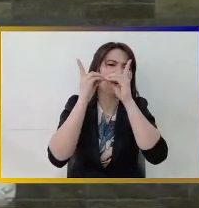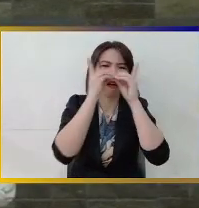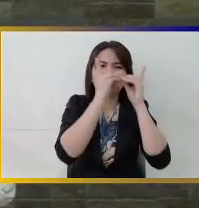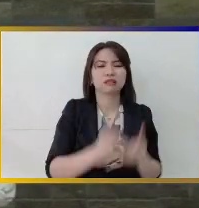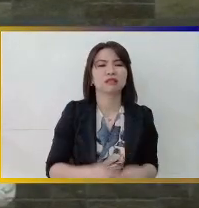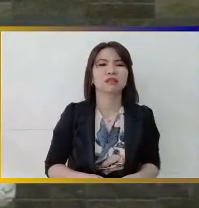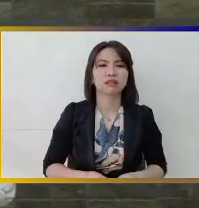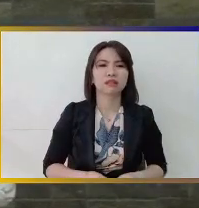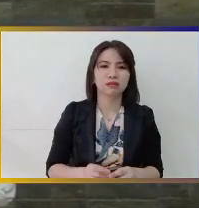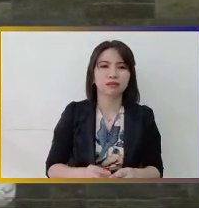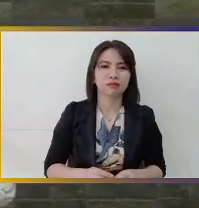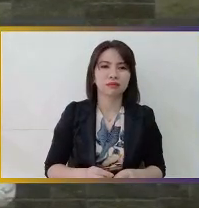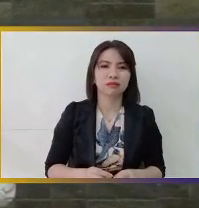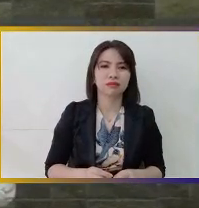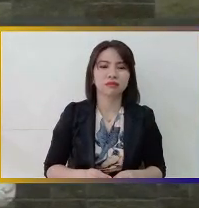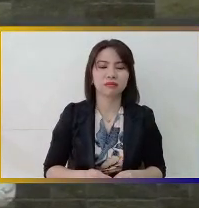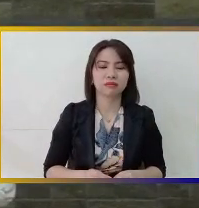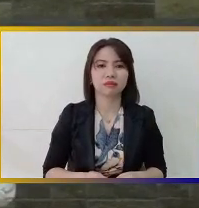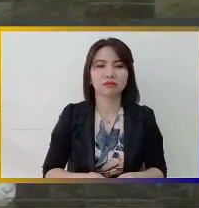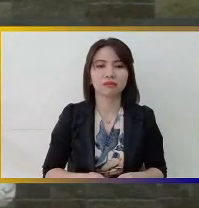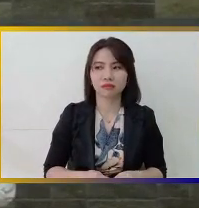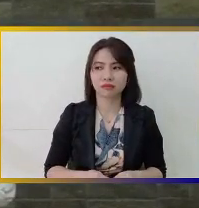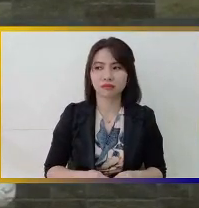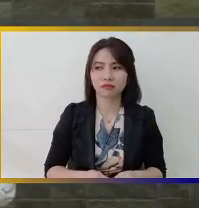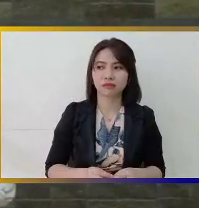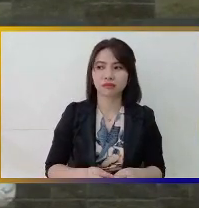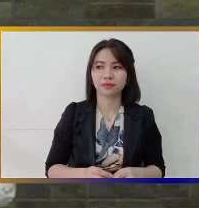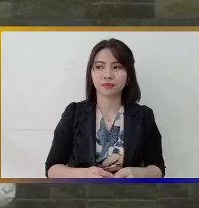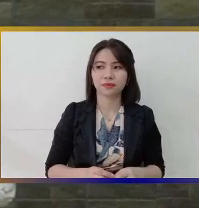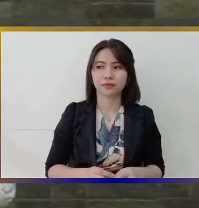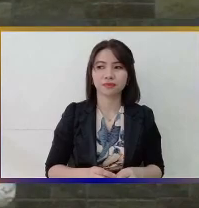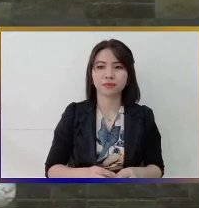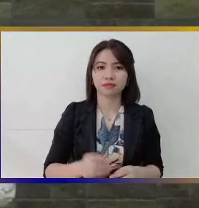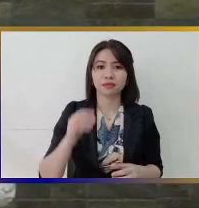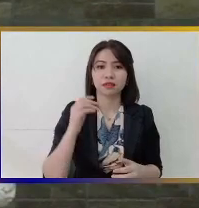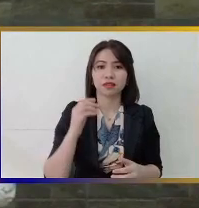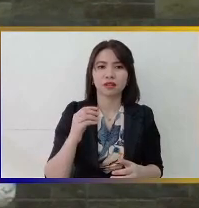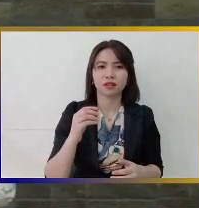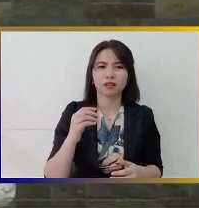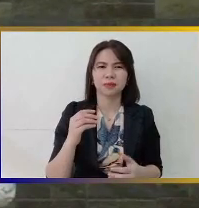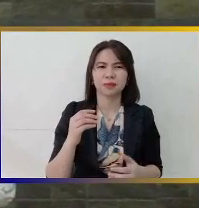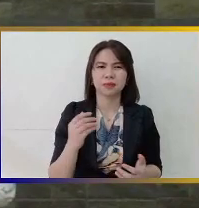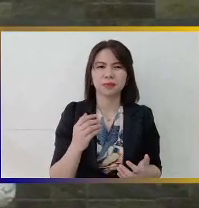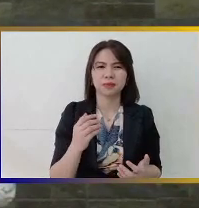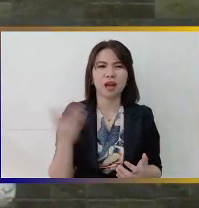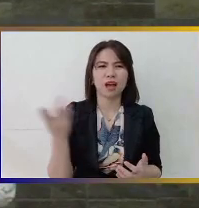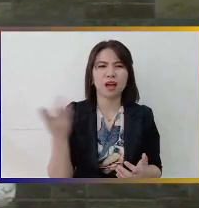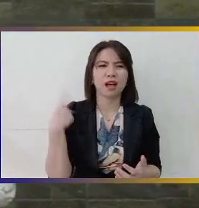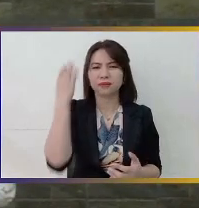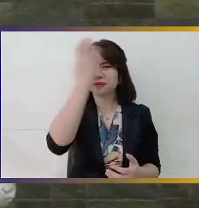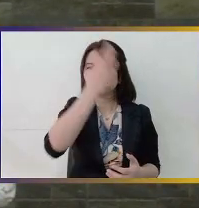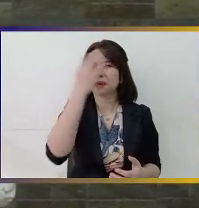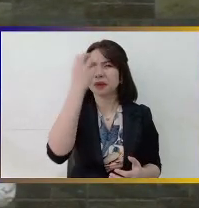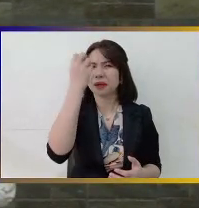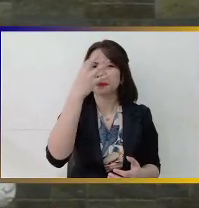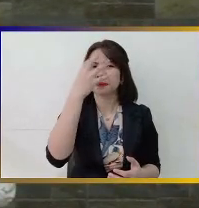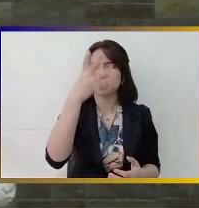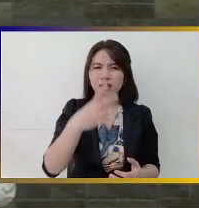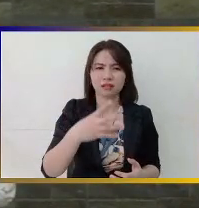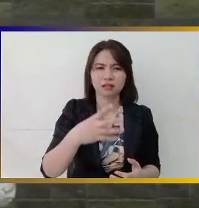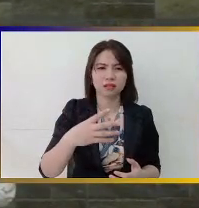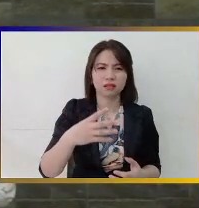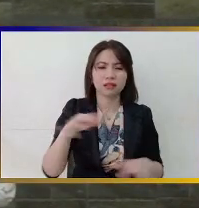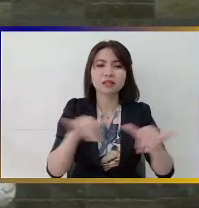pinatuyo kayong dahon ng marijuana at parang punong-puno kayo ng usok ng shabu.